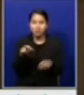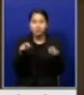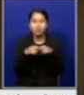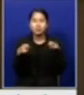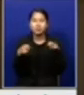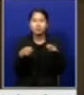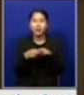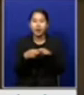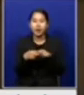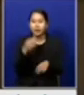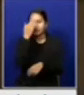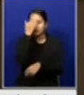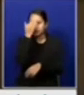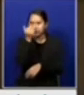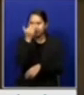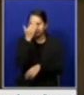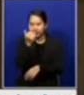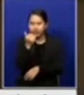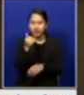ก.